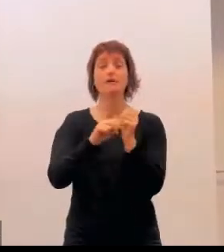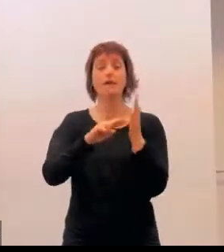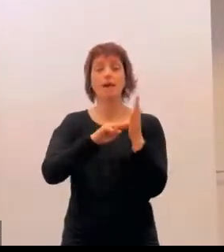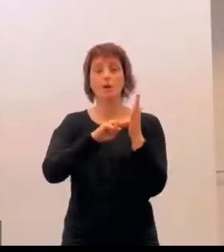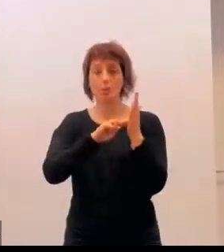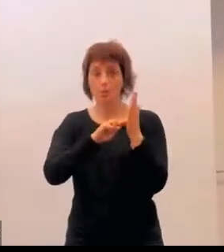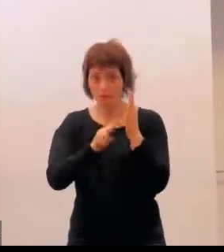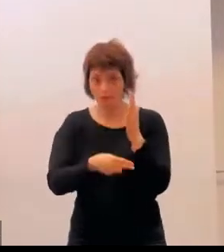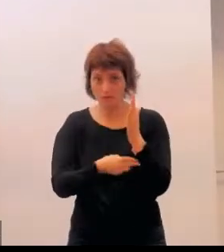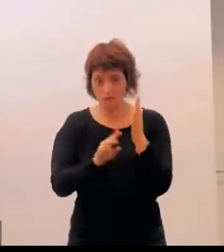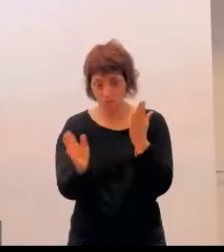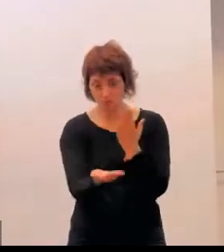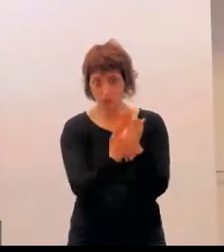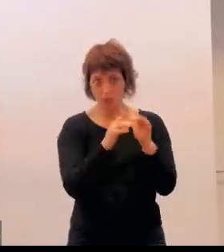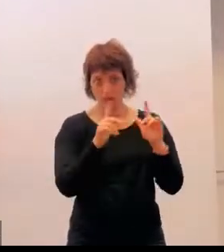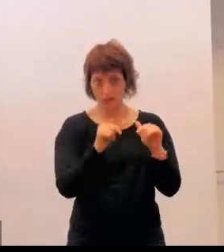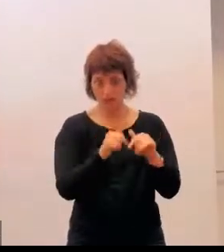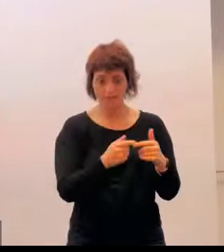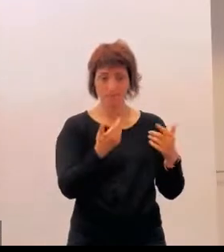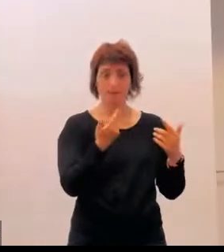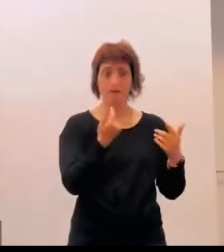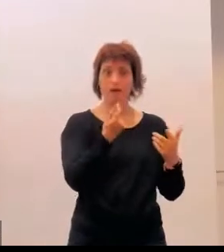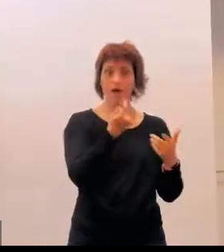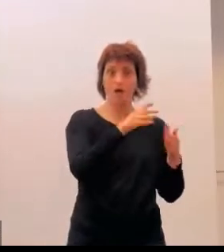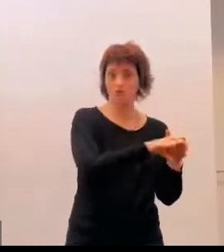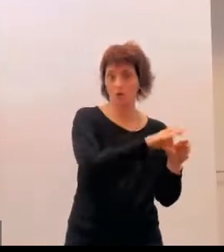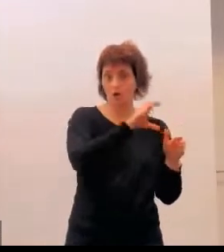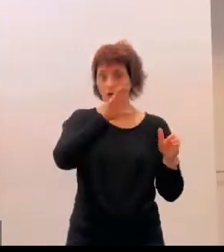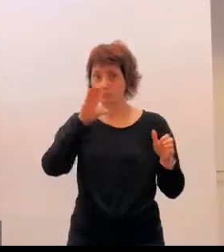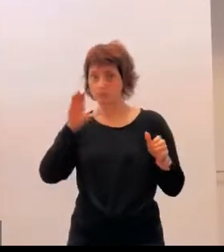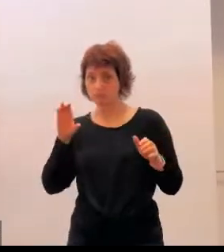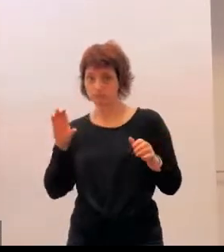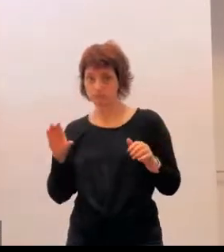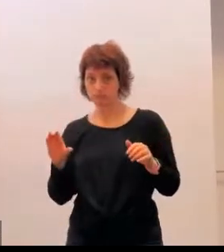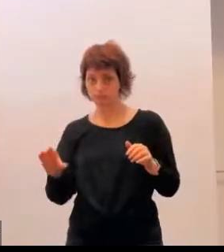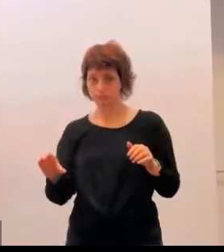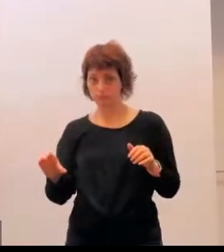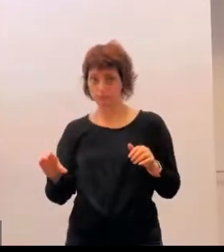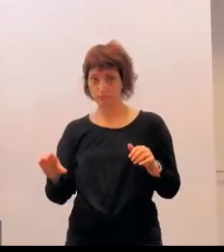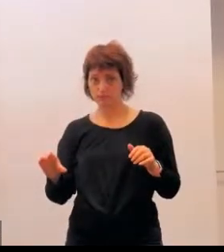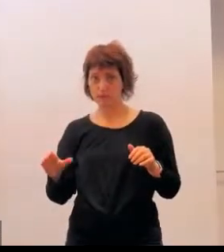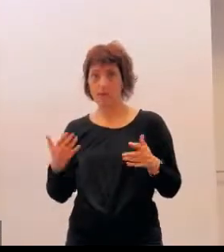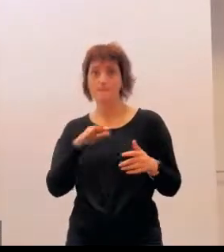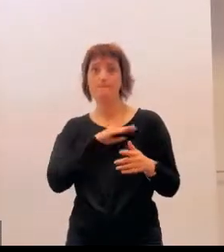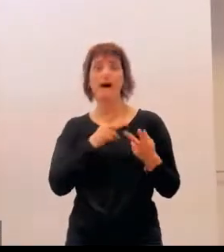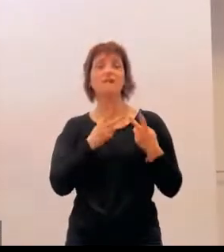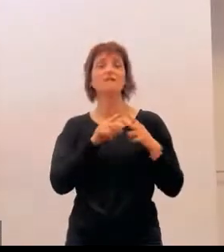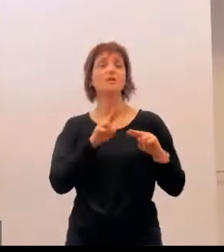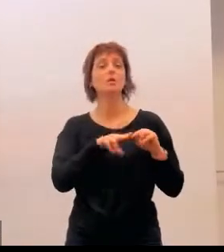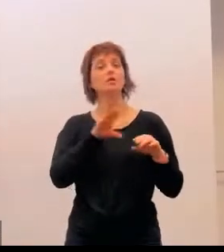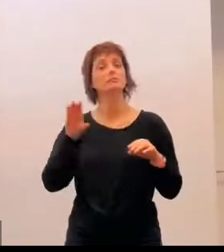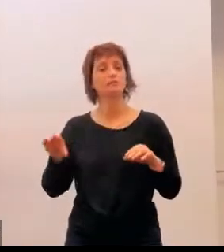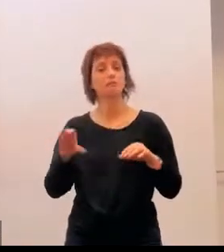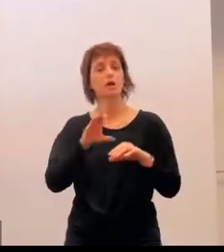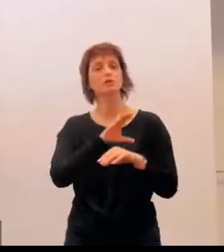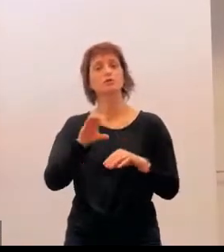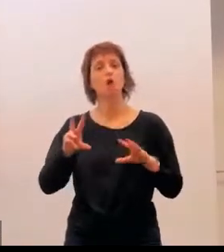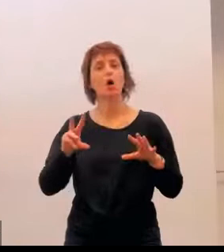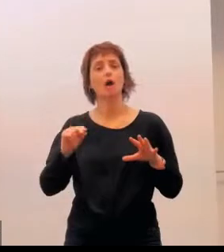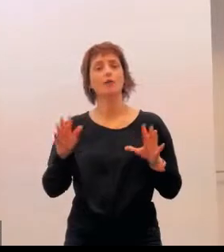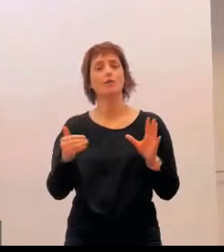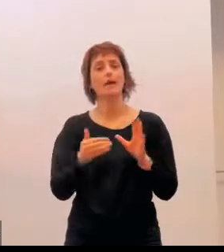donc ci-jointe, le reversement du produit des FPS à la métropole par la ville de Nancy s'établit à